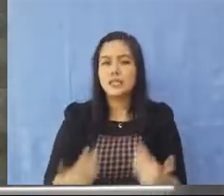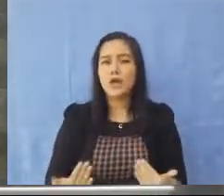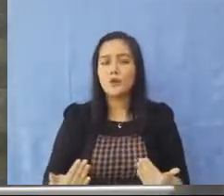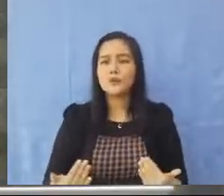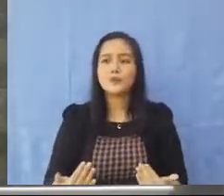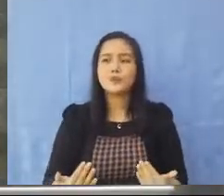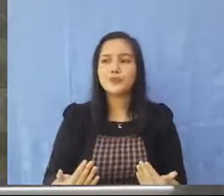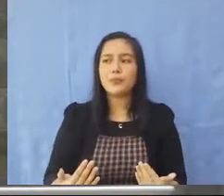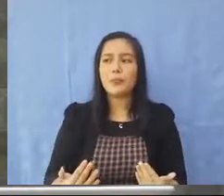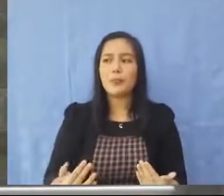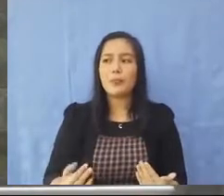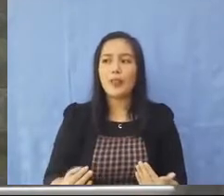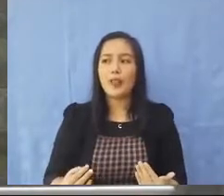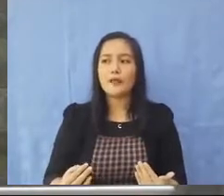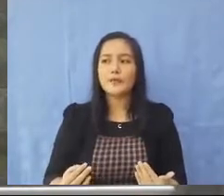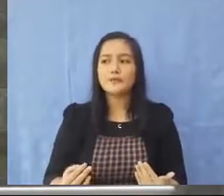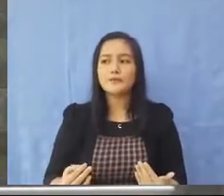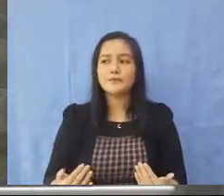na